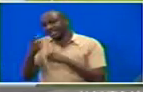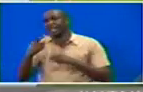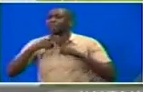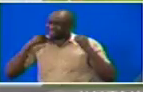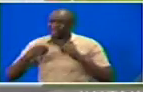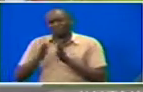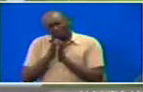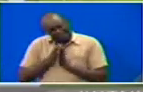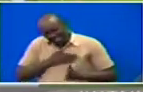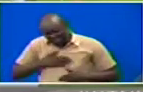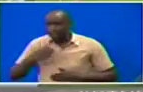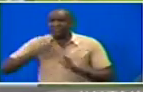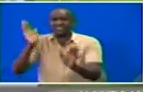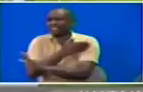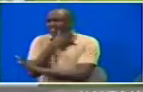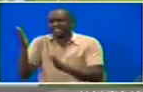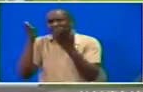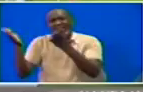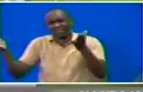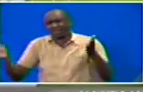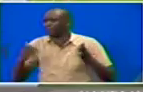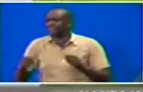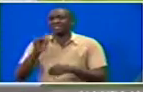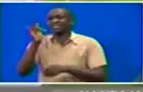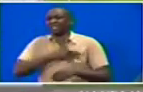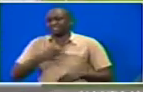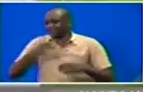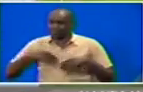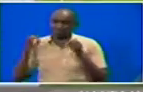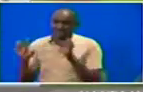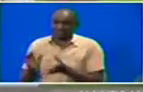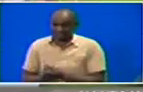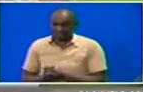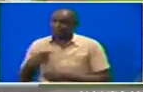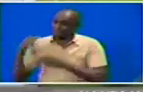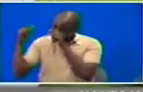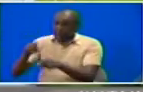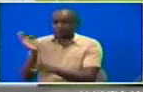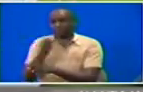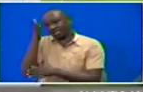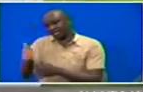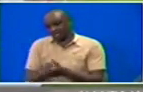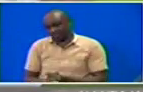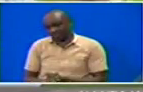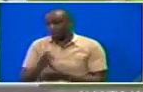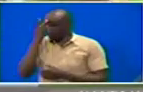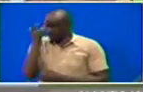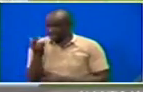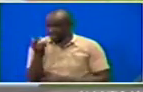nimerudi. Nimekuwa nikiimba kwa screen lakini sitosheki. Nimekuja kuimba kanisani. Kwa